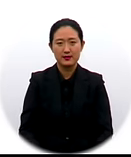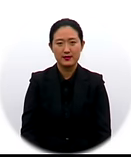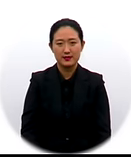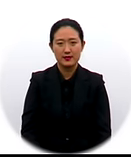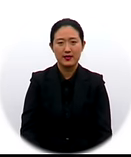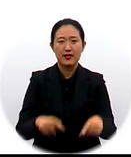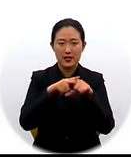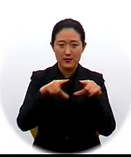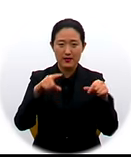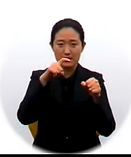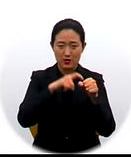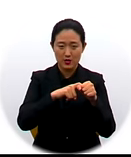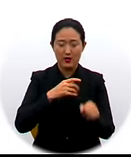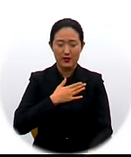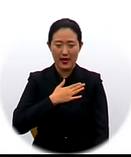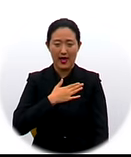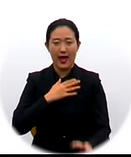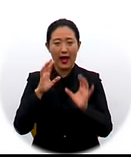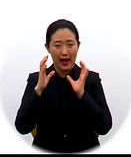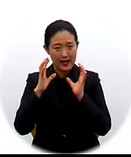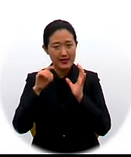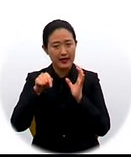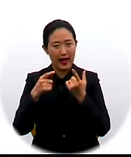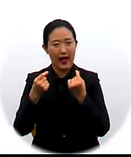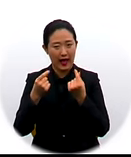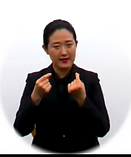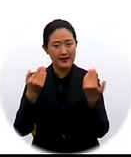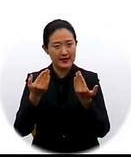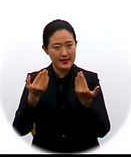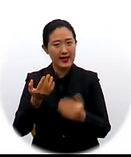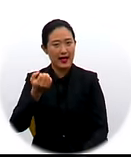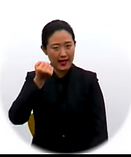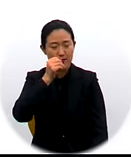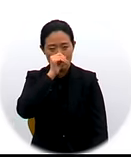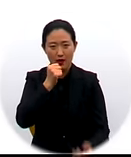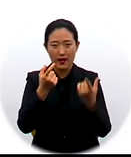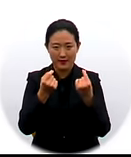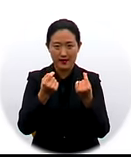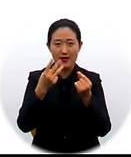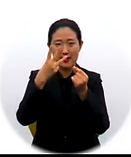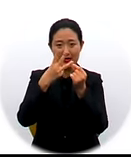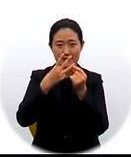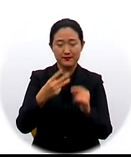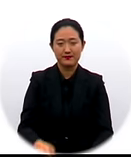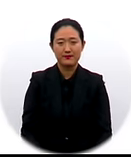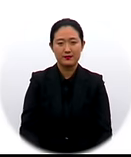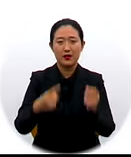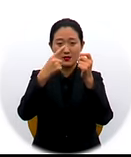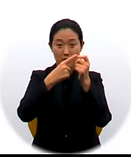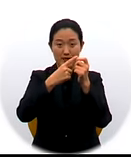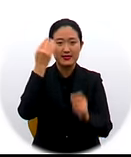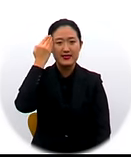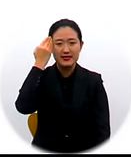직무 역량을 가졌으면 좋겠다라고 했을 때 이 역량은 크게 세 가지로 구분합니다. 첫 번째는 지식이에요. 어떤 직무를